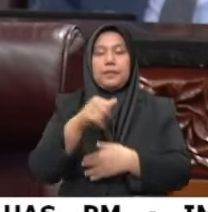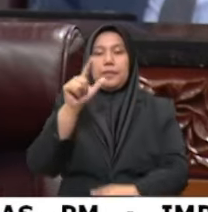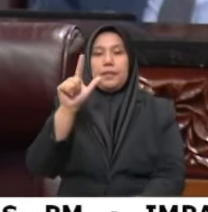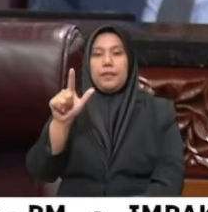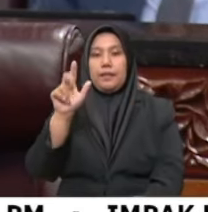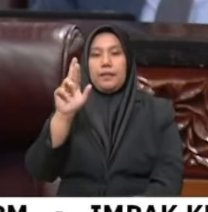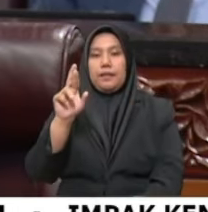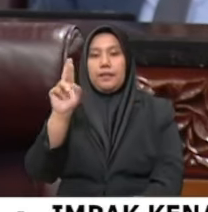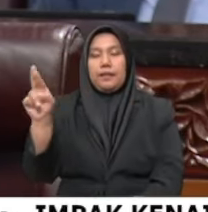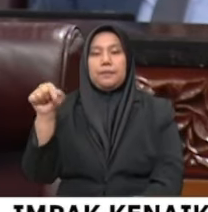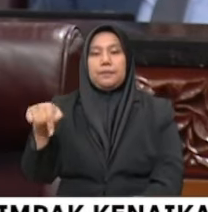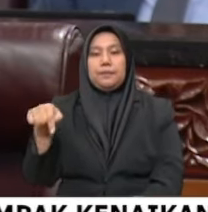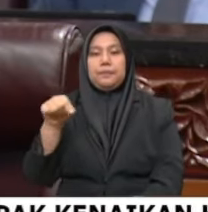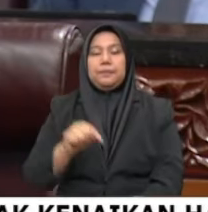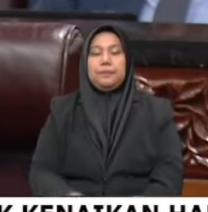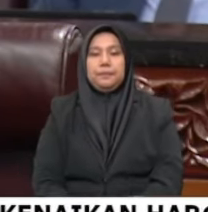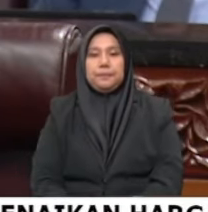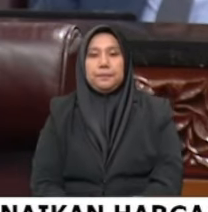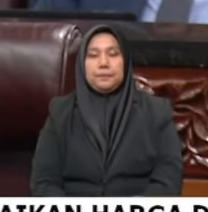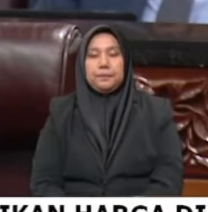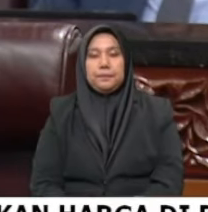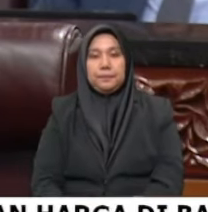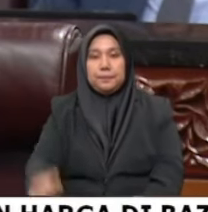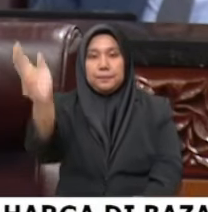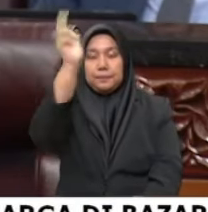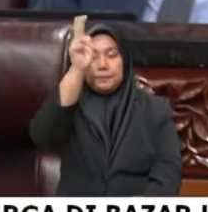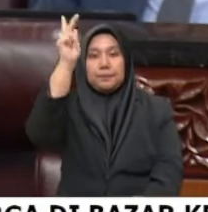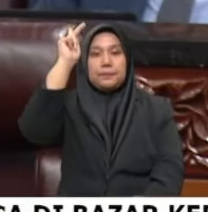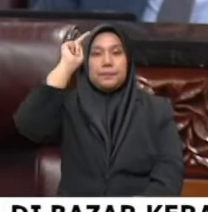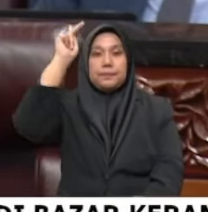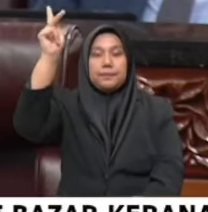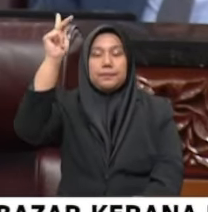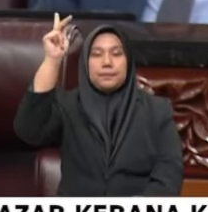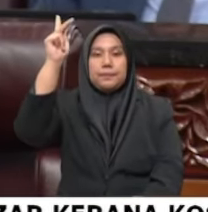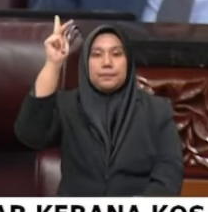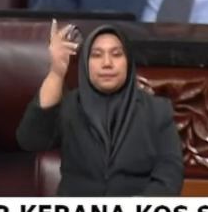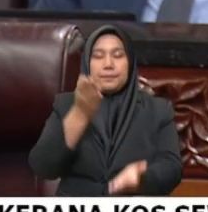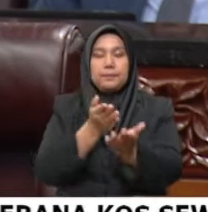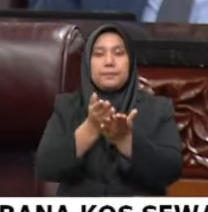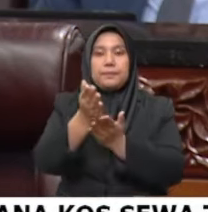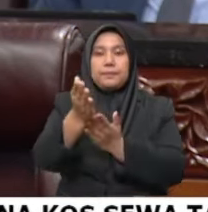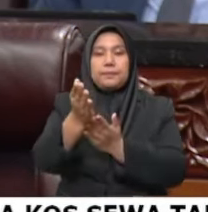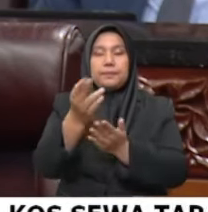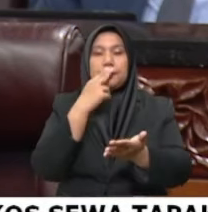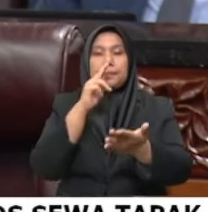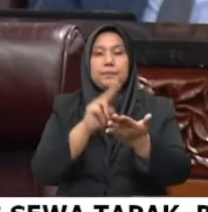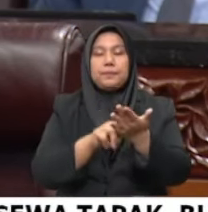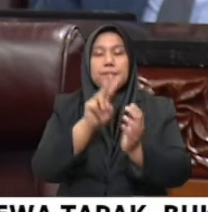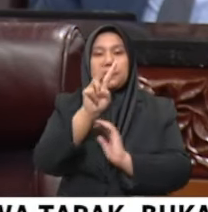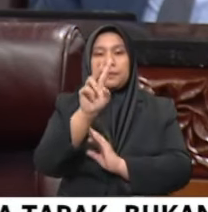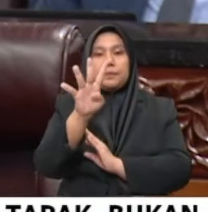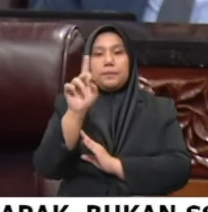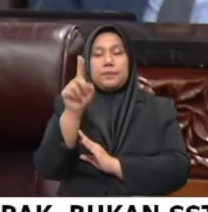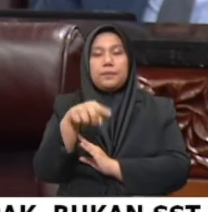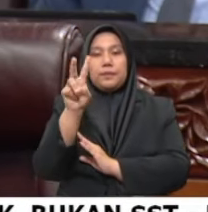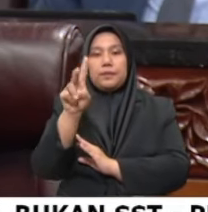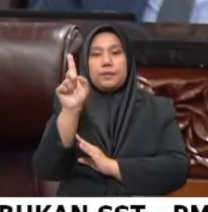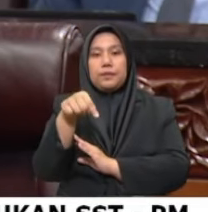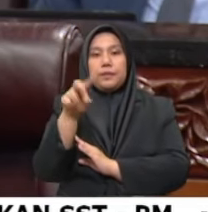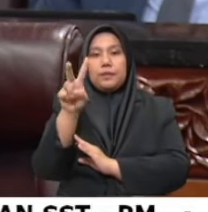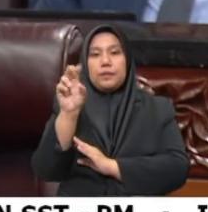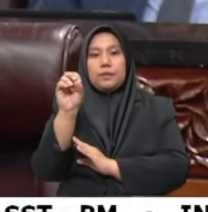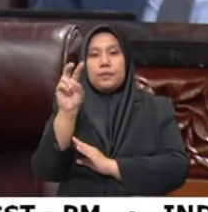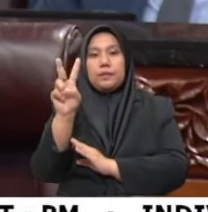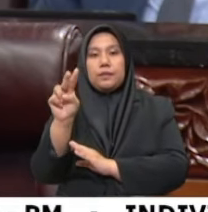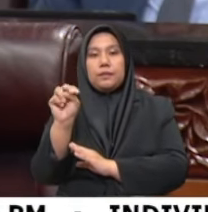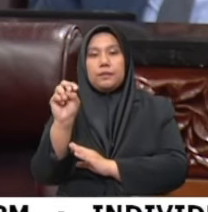Ya. Seterusnya, Kerajaan Negeri Kelantan menerusi surat bertarik 24 Februari 2020